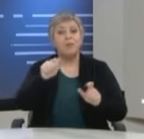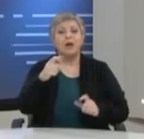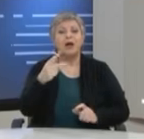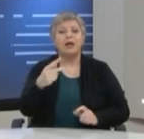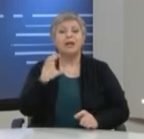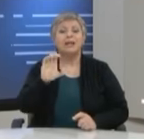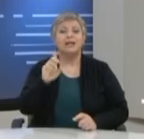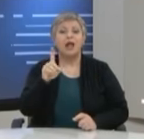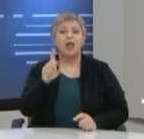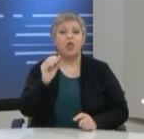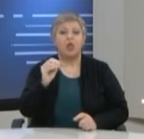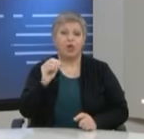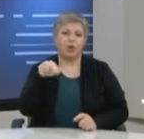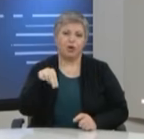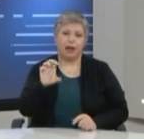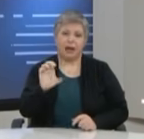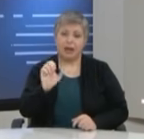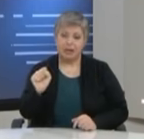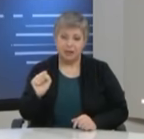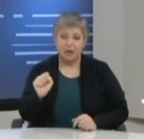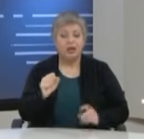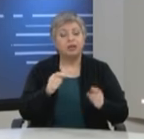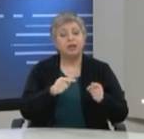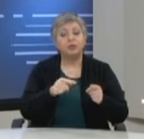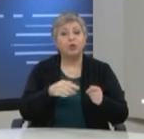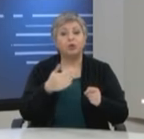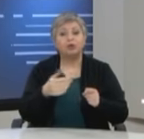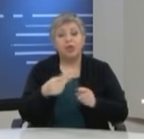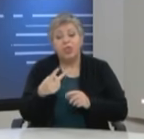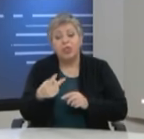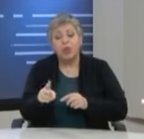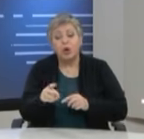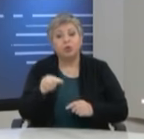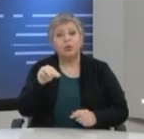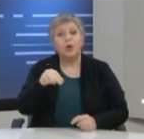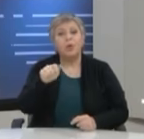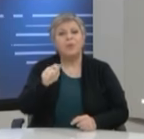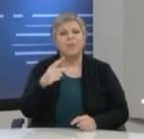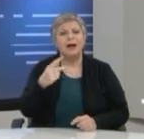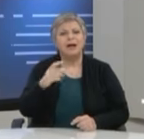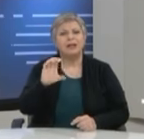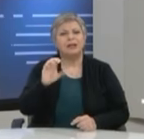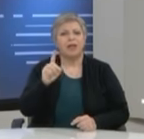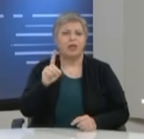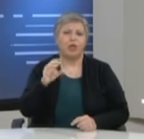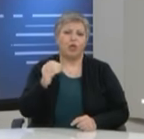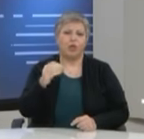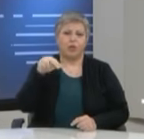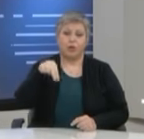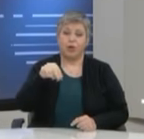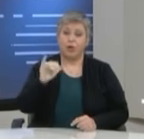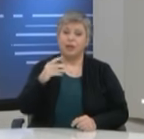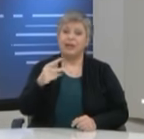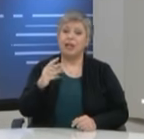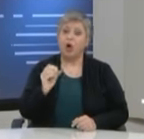τους κατοχυρώνει διεθνώς για τη γειτονική χώρα. Το άρθρο 1.8 της συμφωνίας σας λέει ξεκάθαρα τα μέρη θα χρησιμοποιούν το όνομα και τις